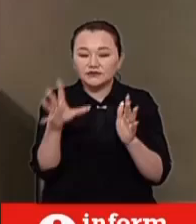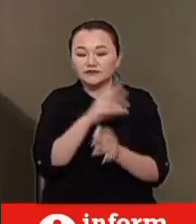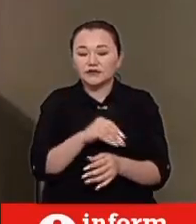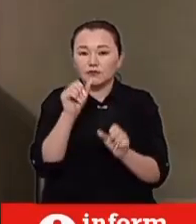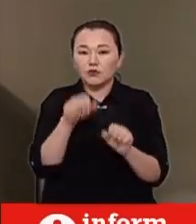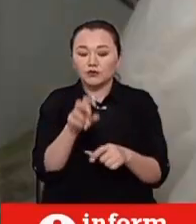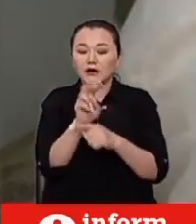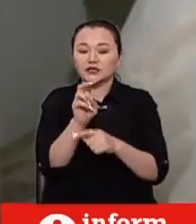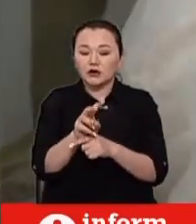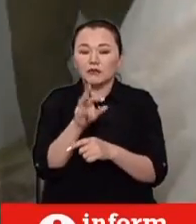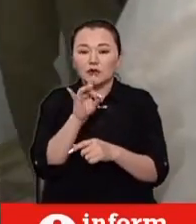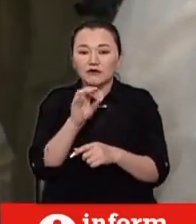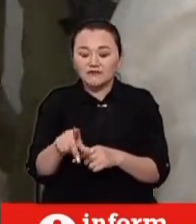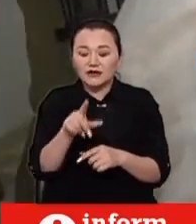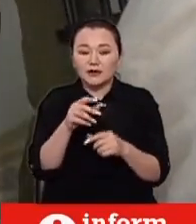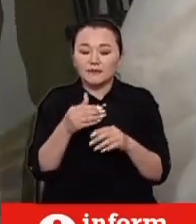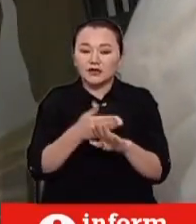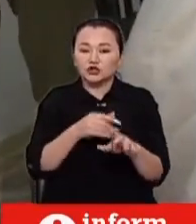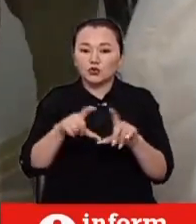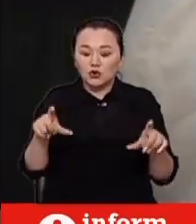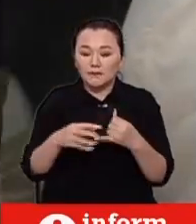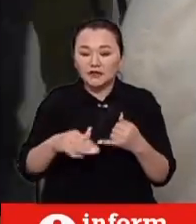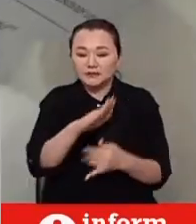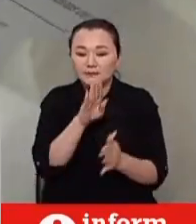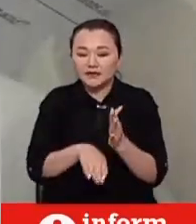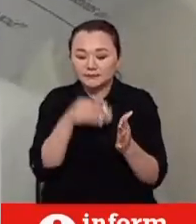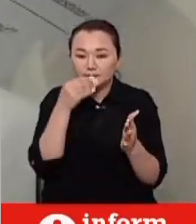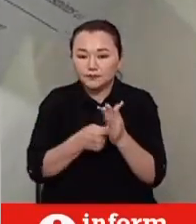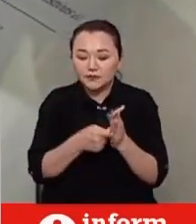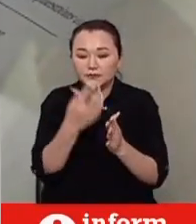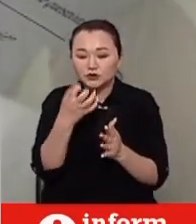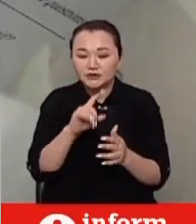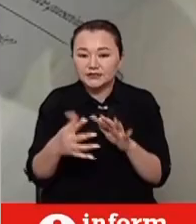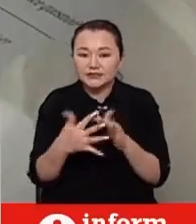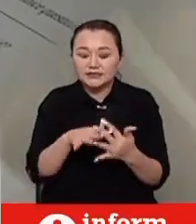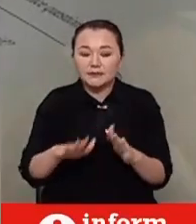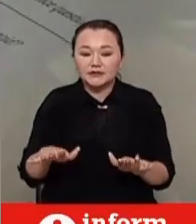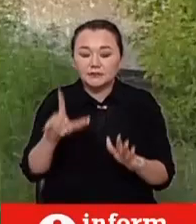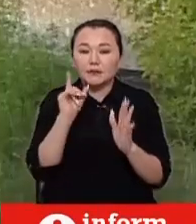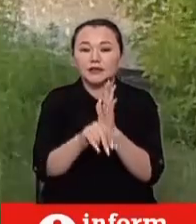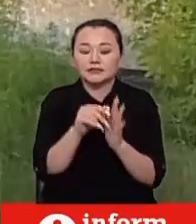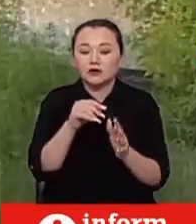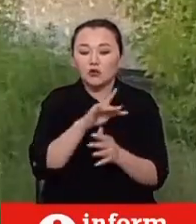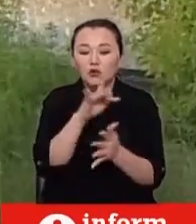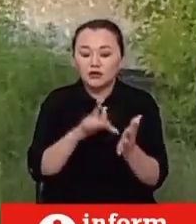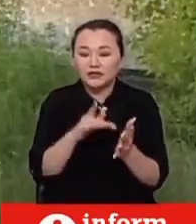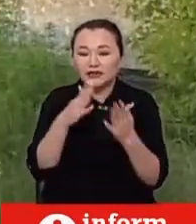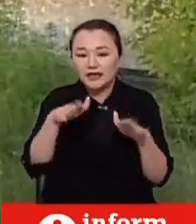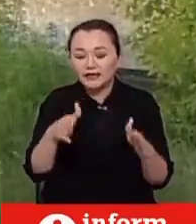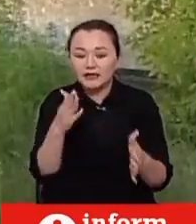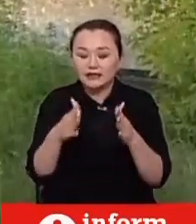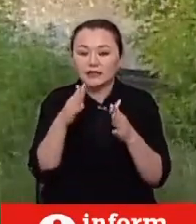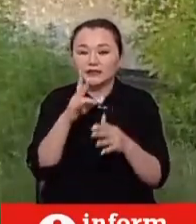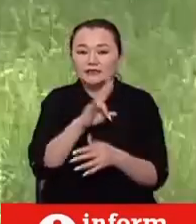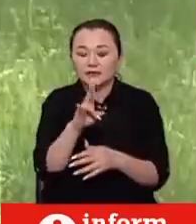смогут посещать профильные пришкольные площадки без питания. 500 детей из сельской местности поедут в загородный лагерь или в лагерь при